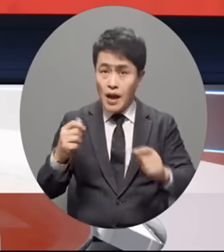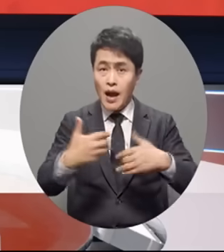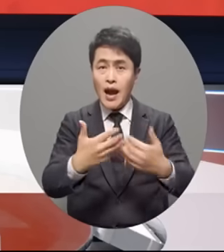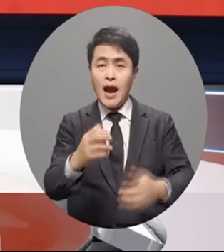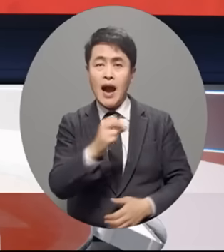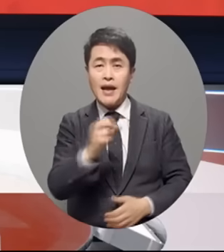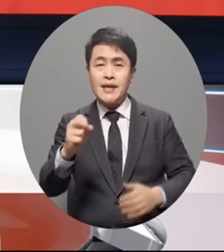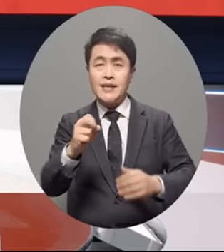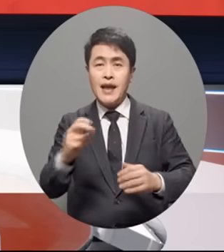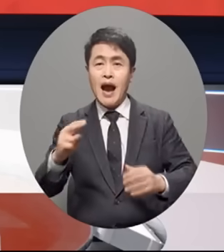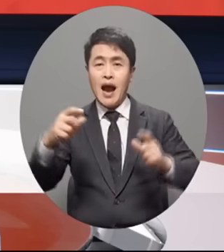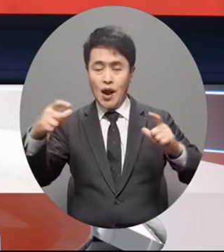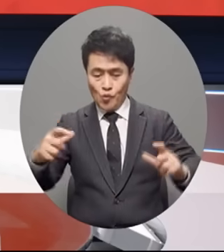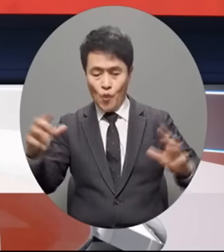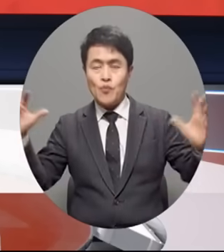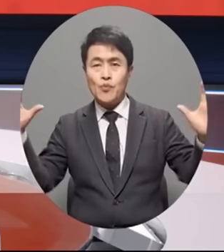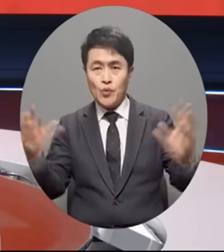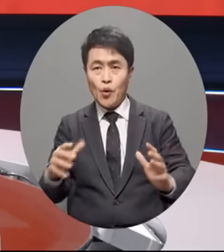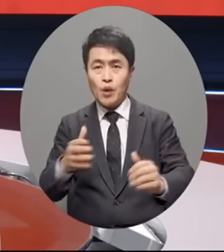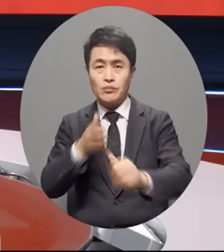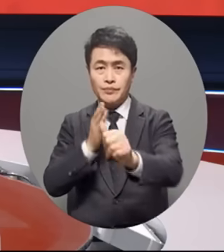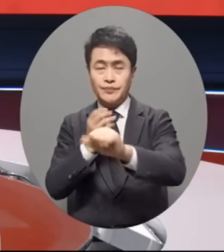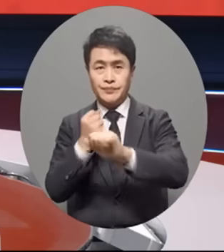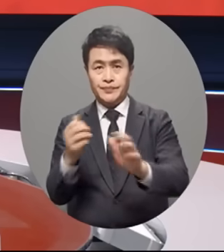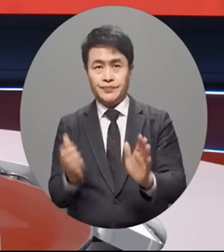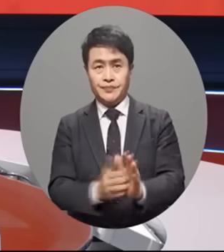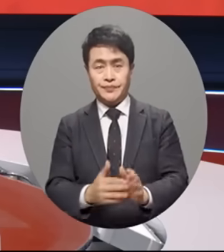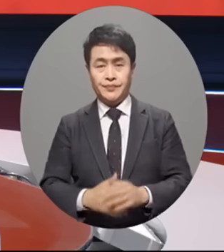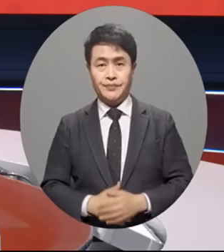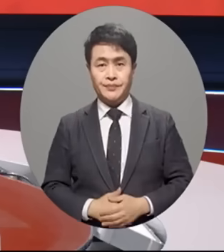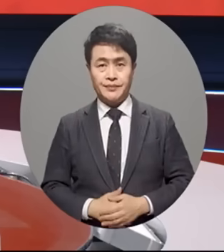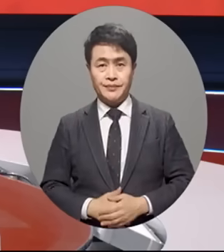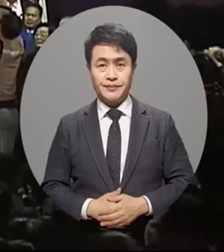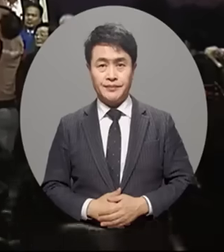야권 통합을 당부했습니다. 김민형 기자의 보도입니다.